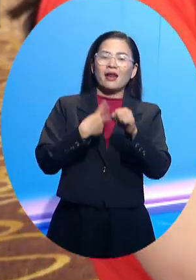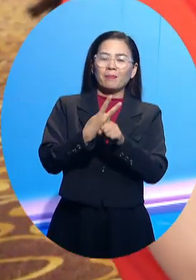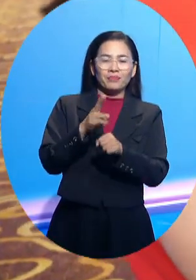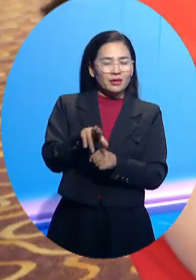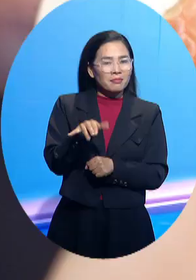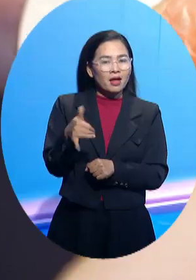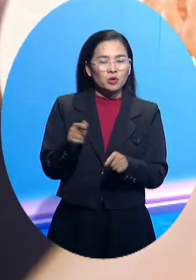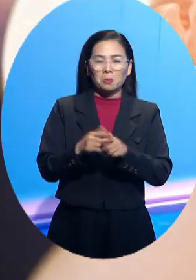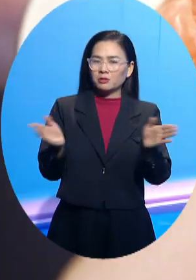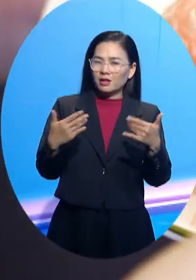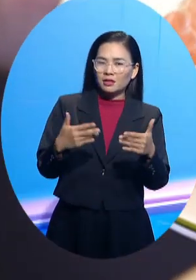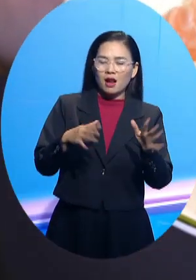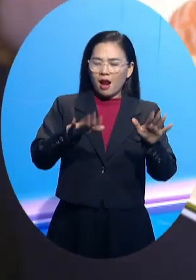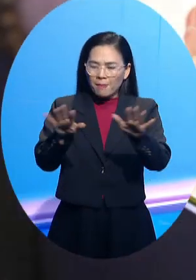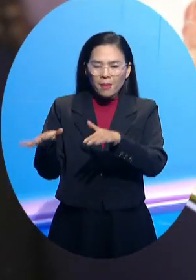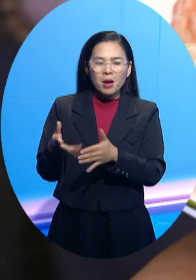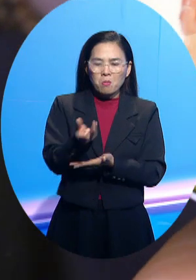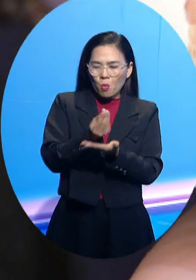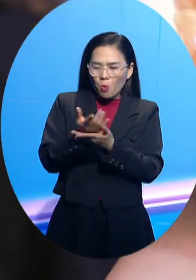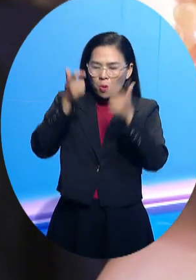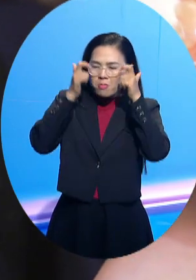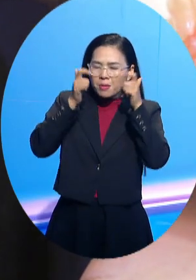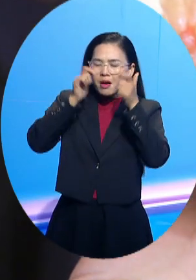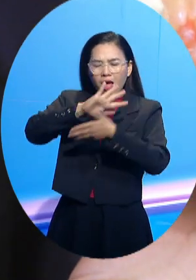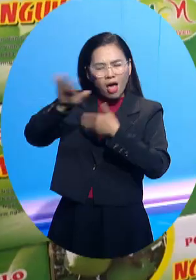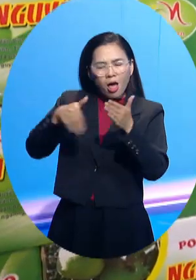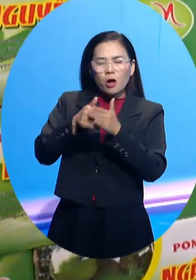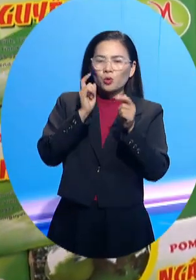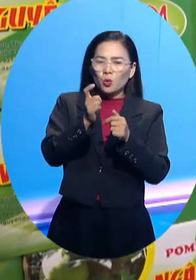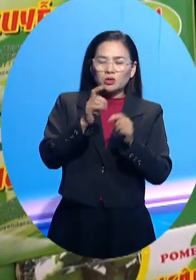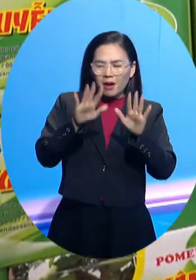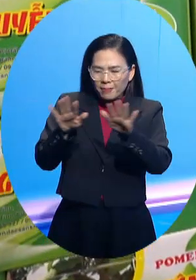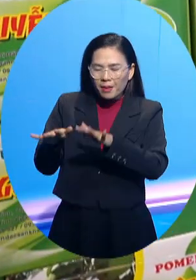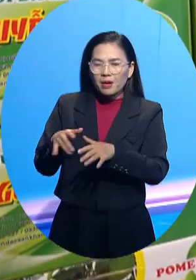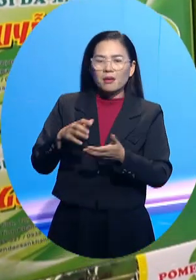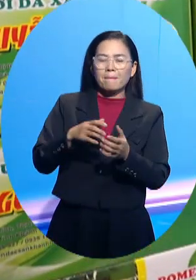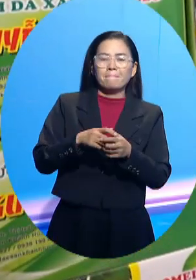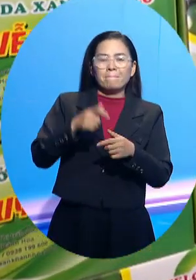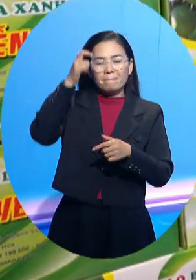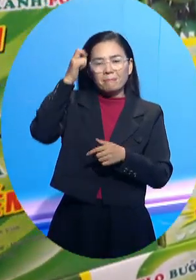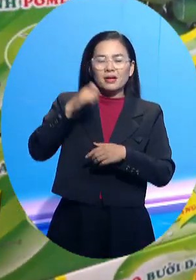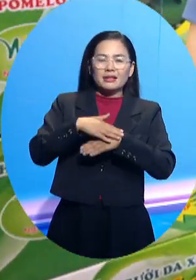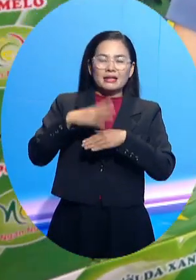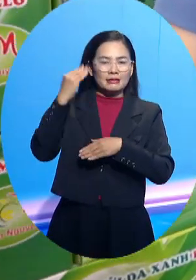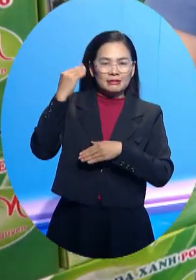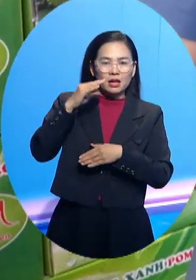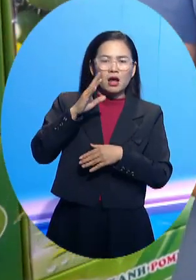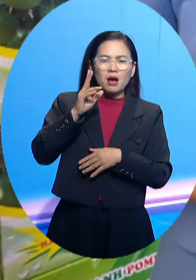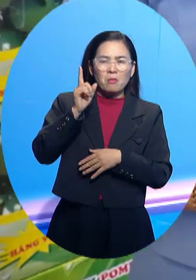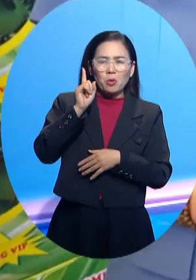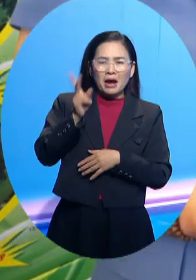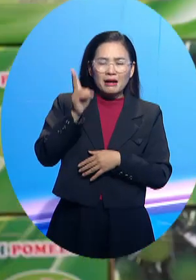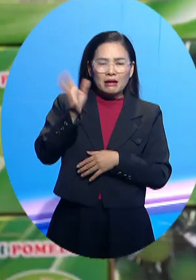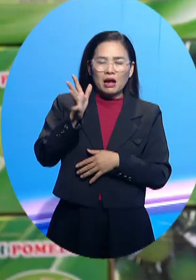tiến thương mại, đầu tư chế biến, thu mua hàng nông sản trên địa bàn, trong đó chủ lực là bưởi da xanh với số lượng lớn đến hàng ngàn